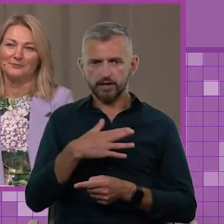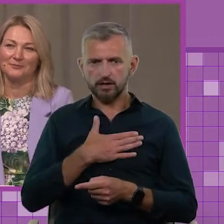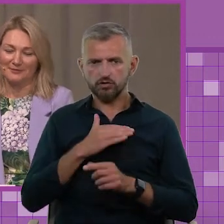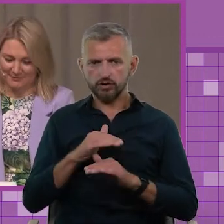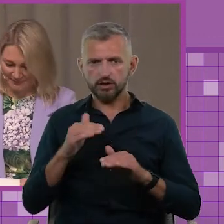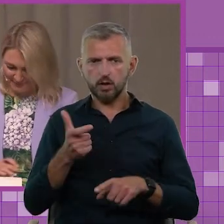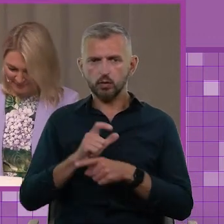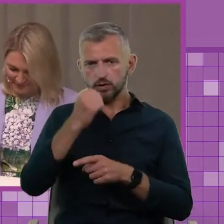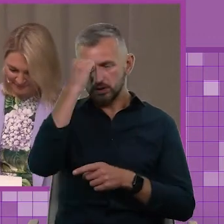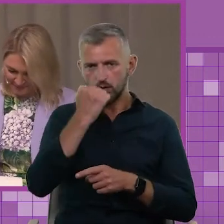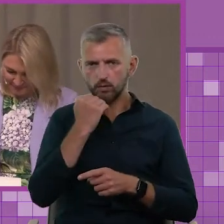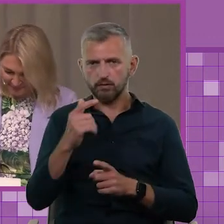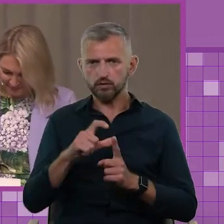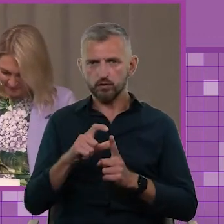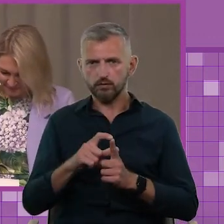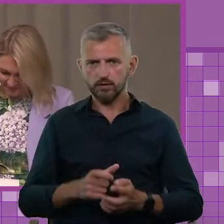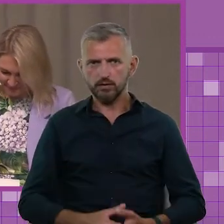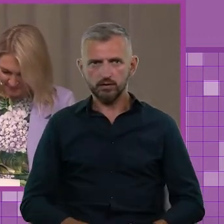Дуже дякую вам слово.